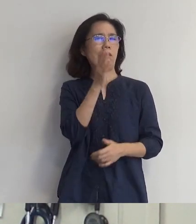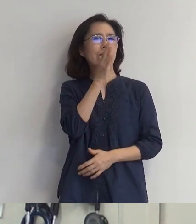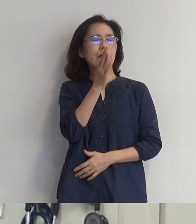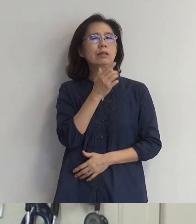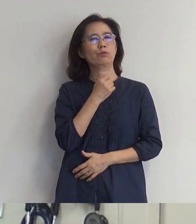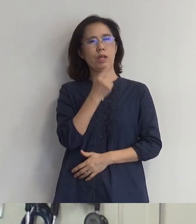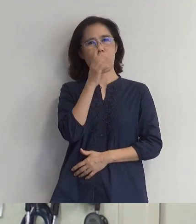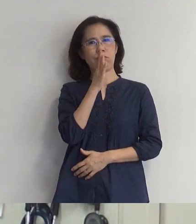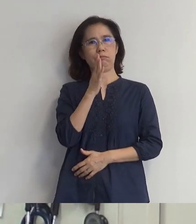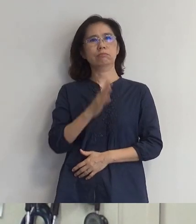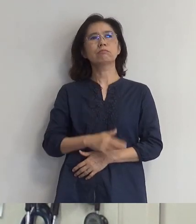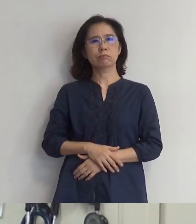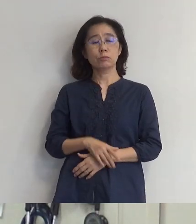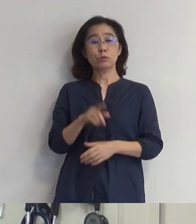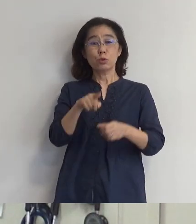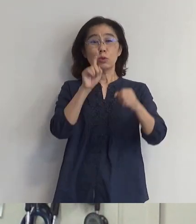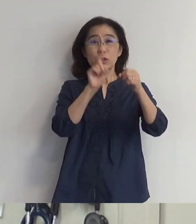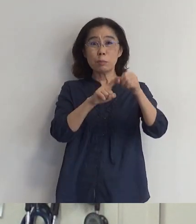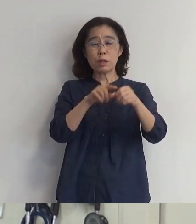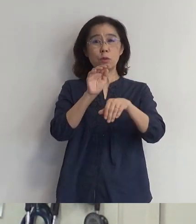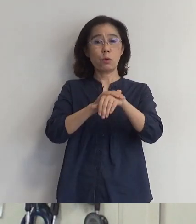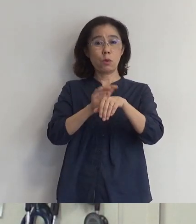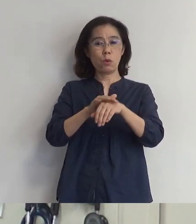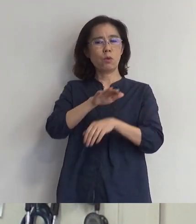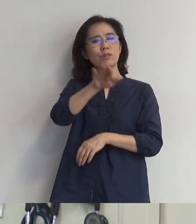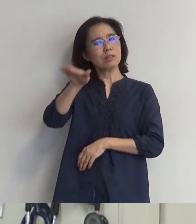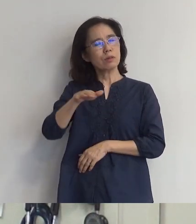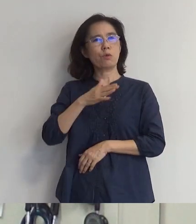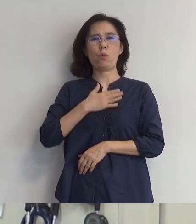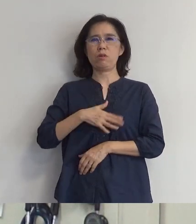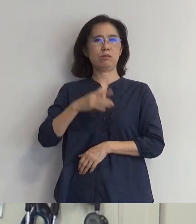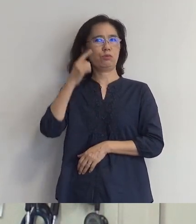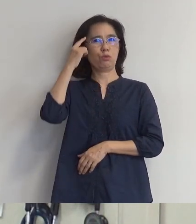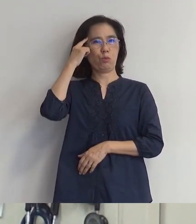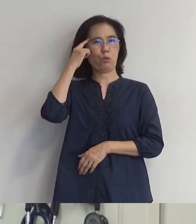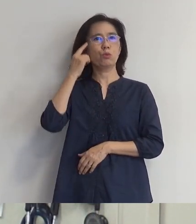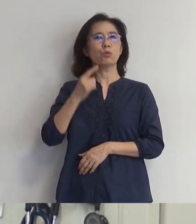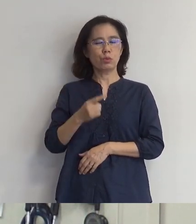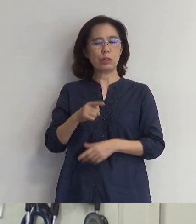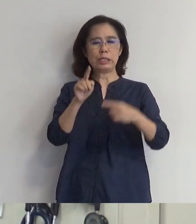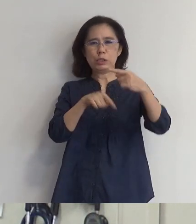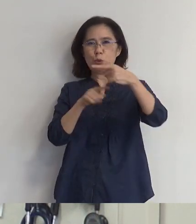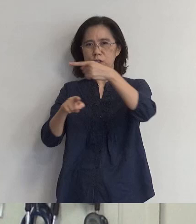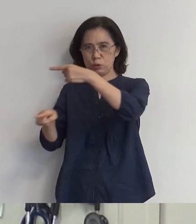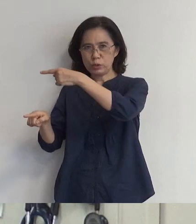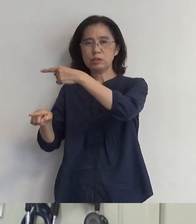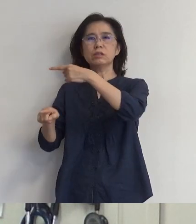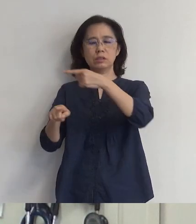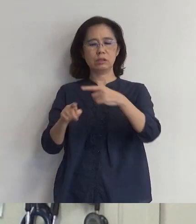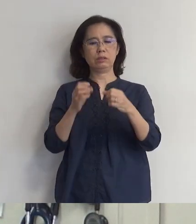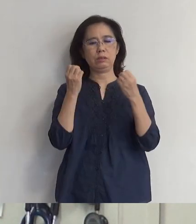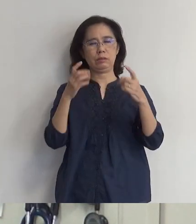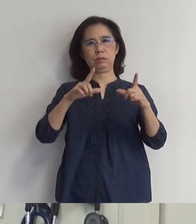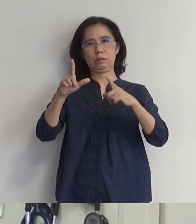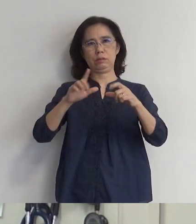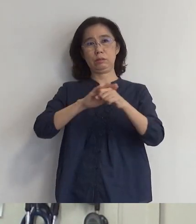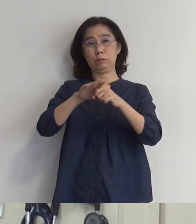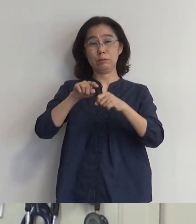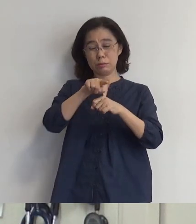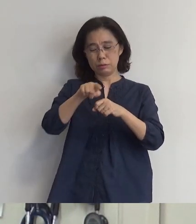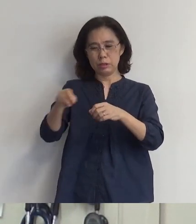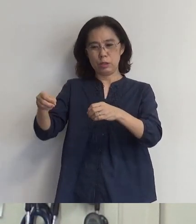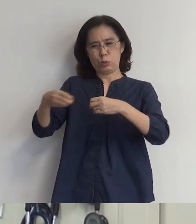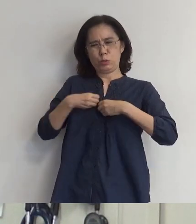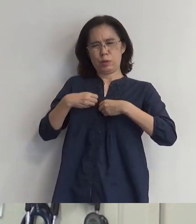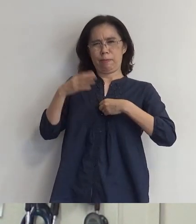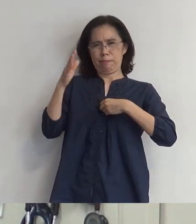すればいいのでしょう。皆さんその方法はご存知のはずです。皆さん一人一人が新型コロナにうつら